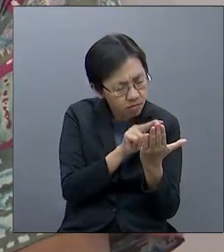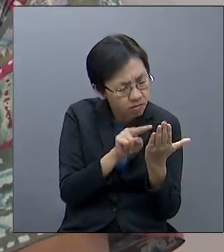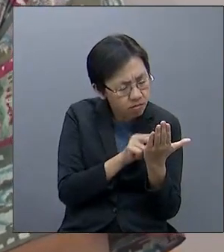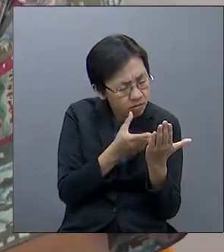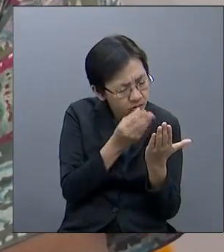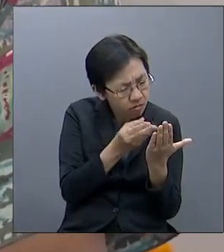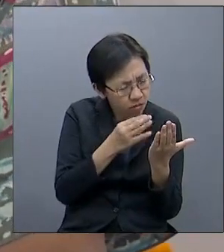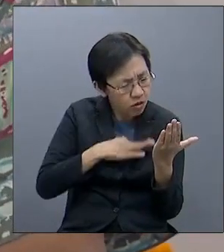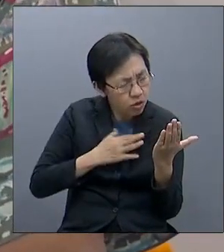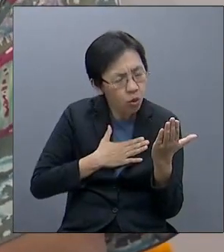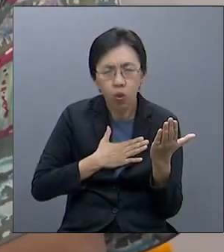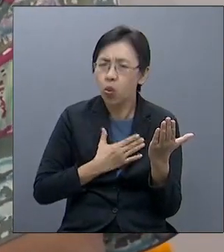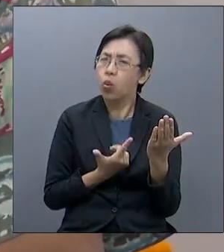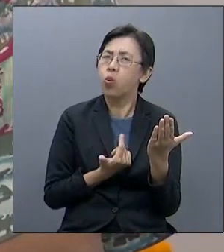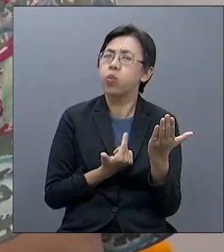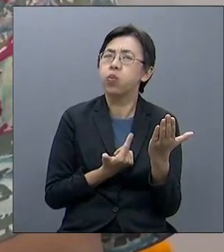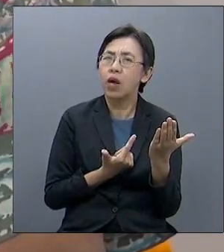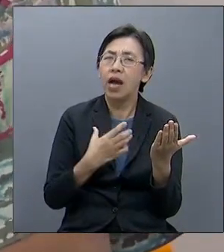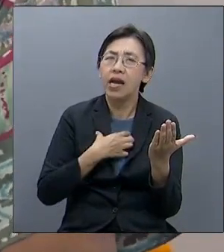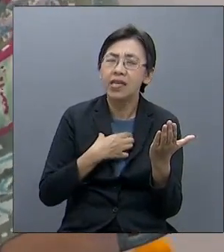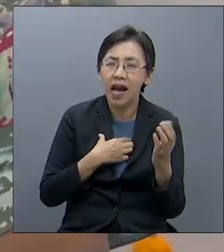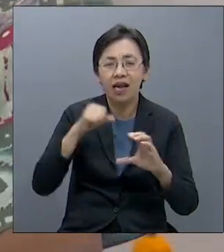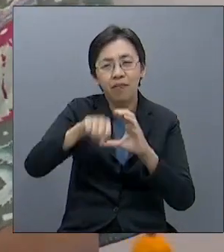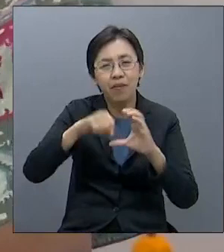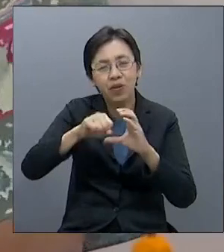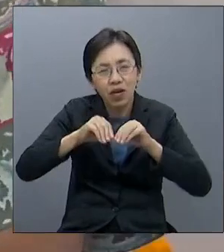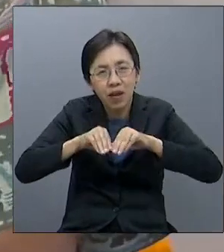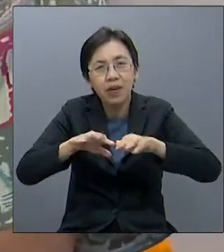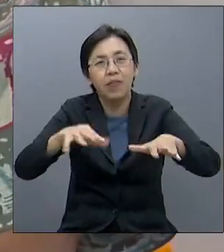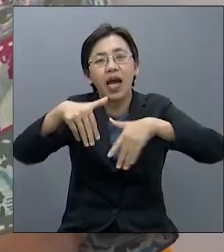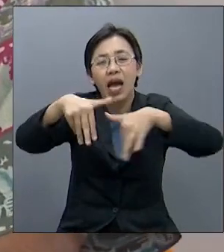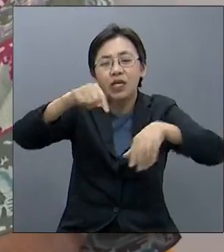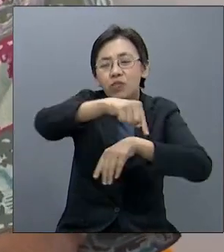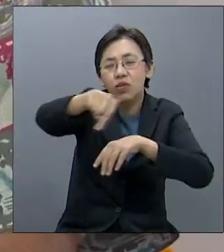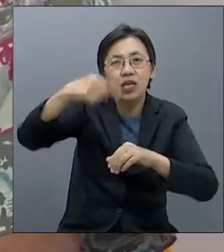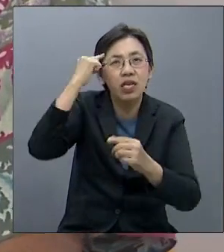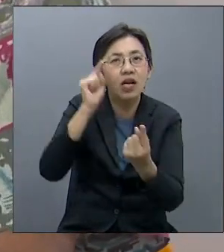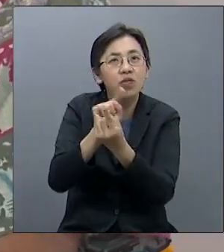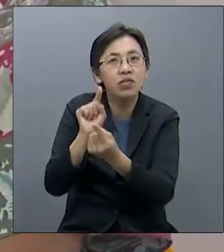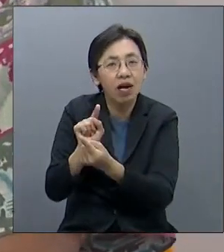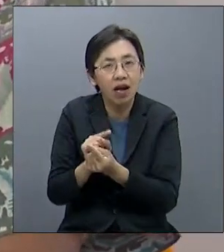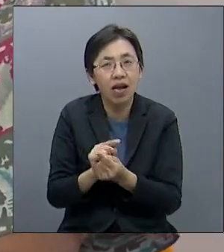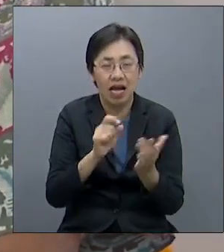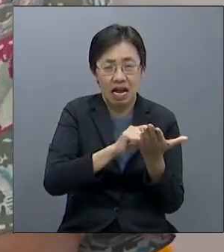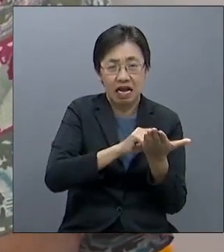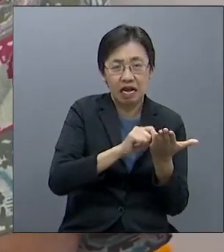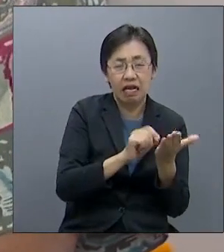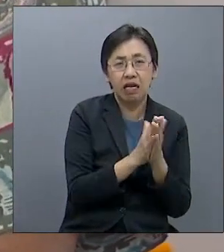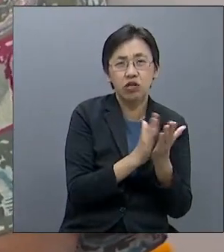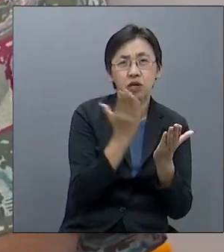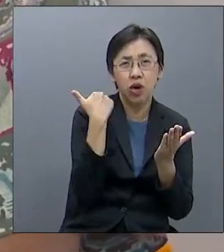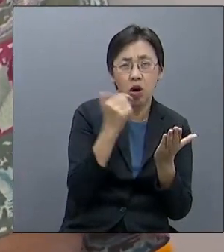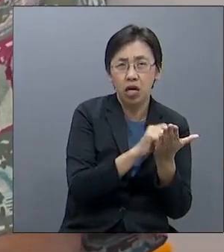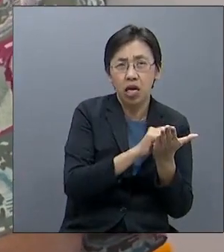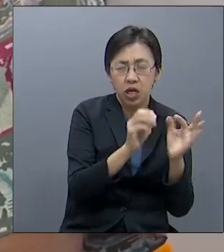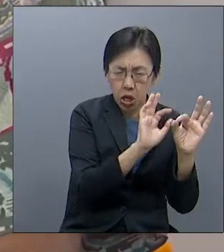ทึ่งในความเรื่องก็อยากจะถ่ายทอดให้คนรุ่นหลังได้รู้จักว่านักเขียนในอดีตเนี่ยสามารถเขียนเรื่อง